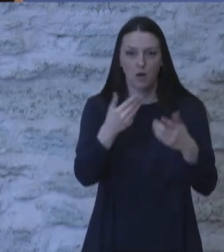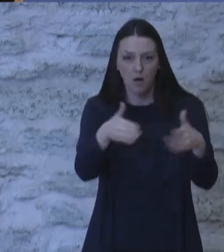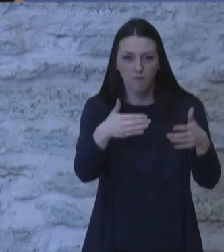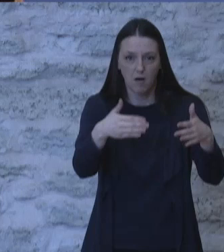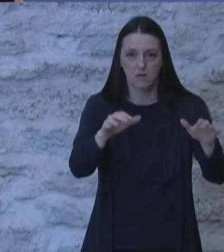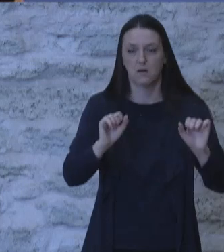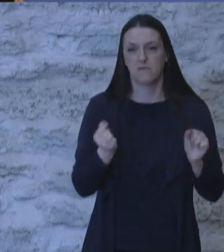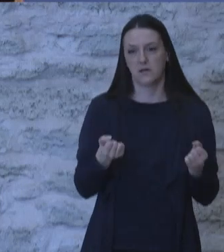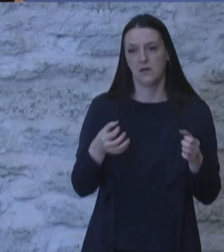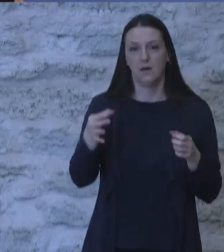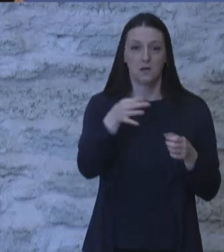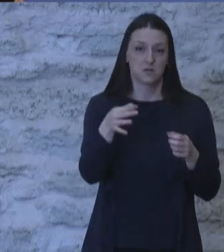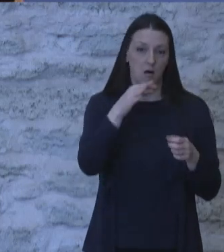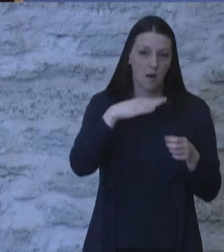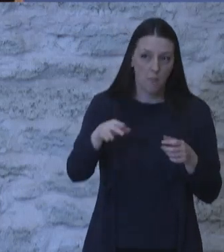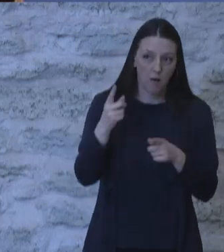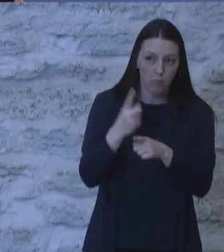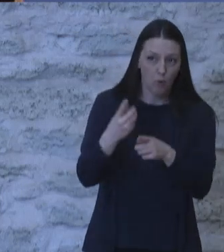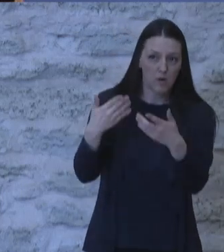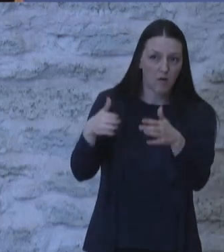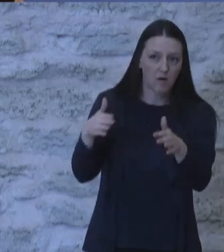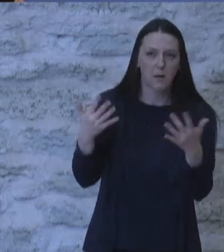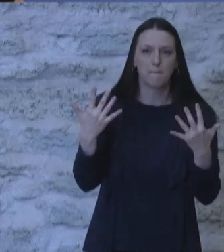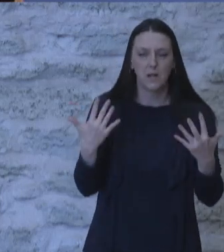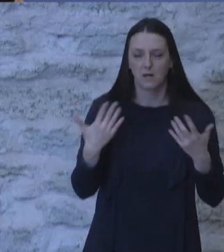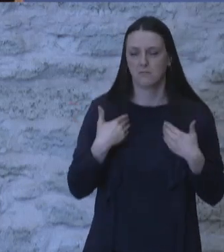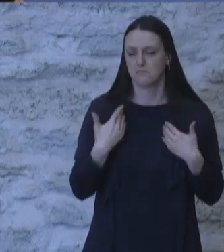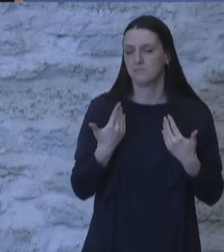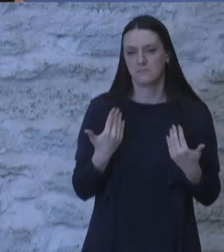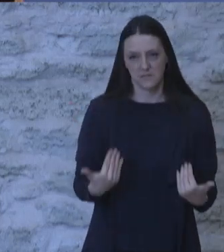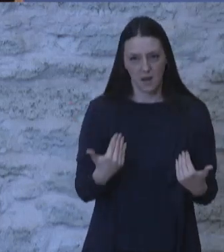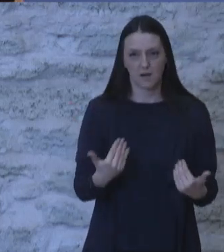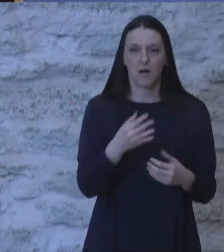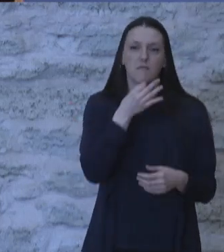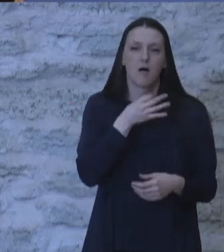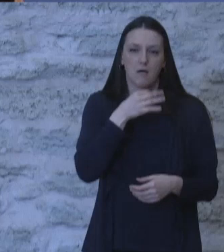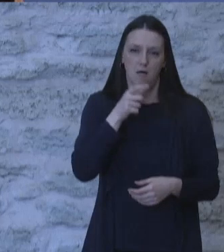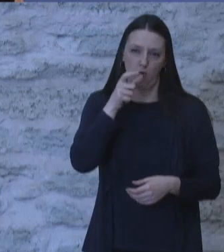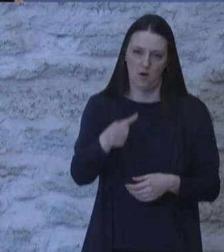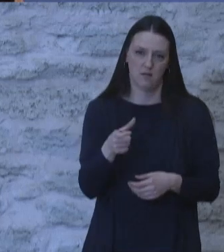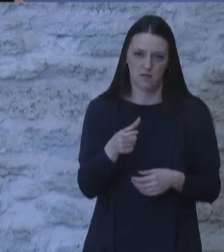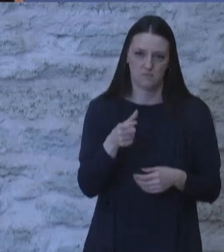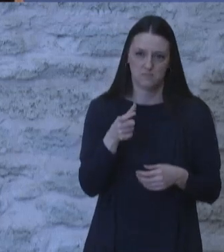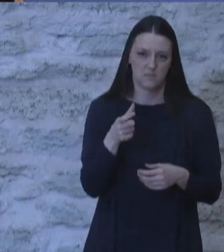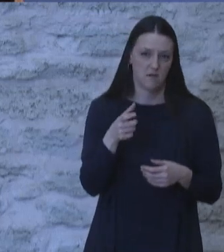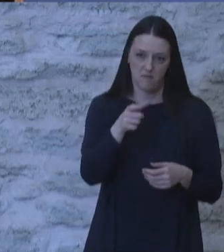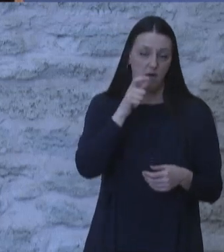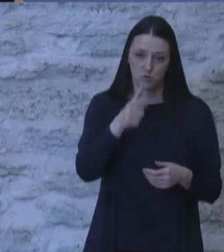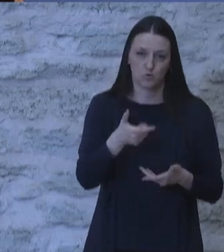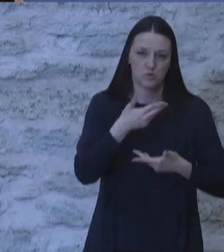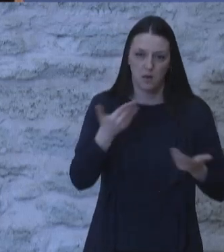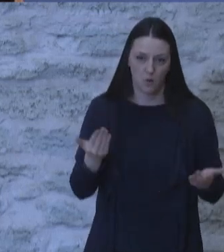või saaremal tervikuna kaupluse avada. Täna kindlasti on vara, seda vastust ei ole.